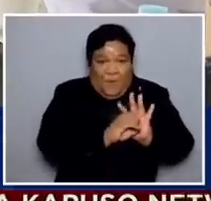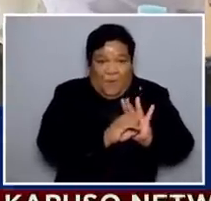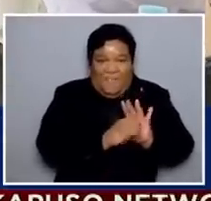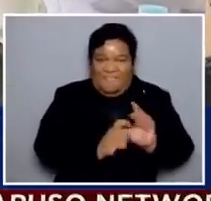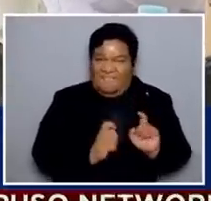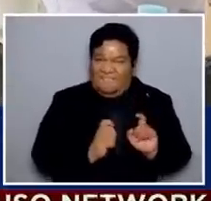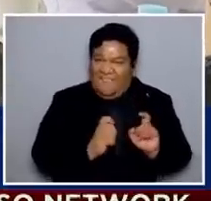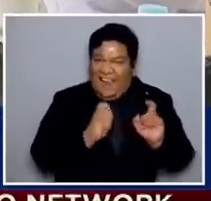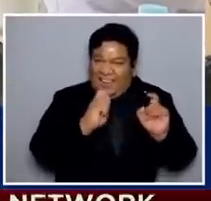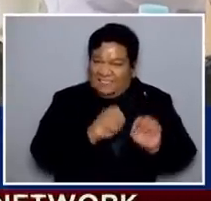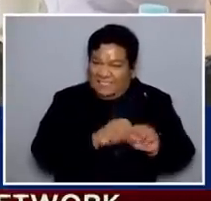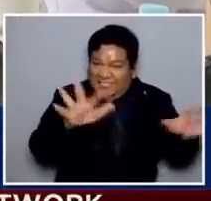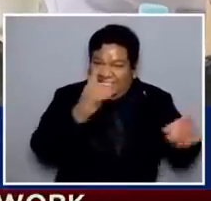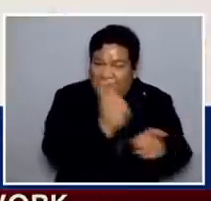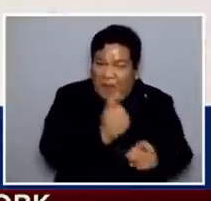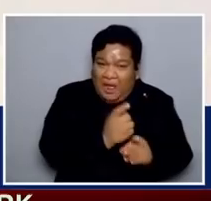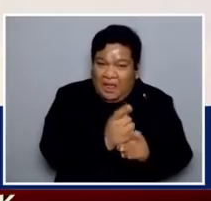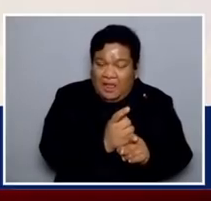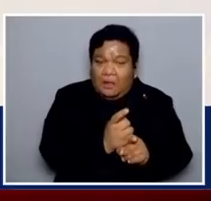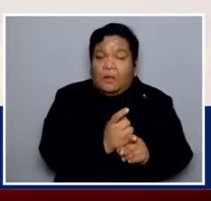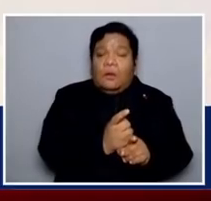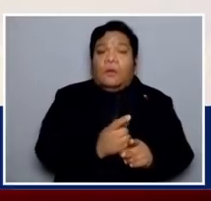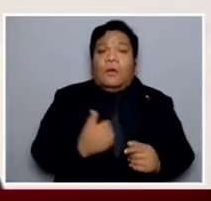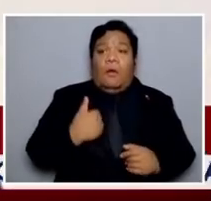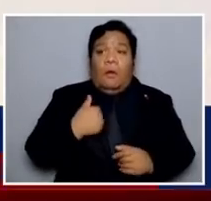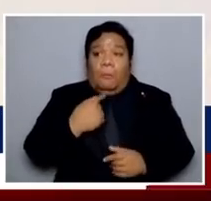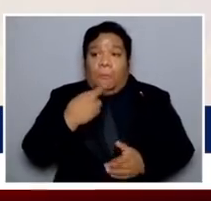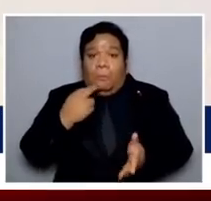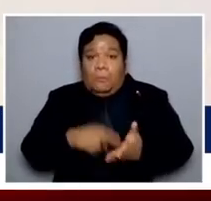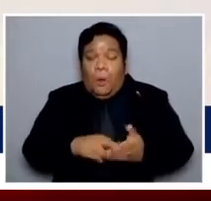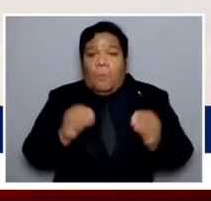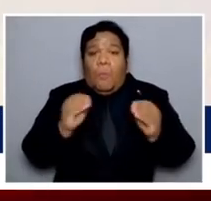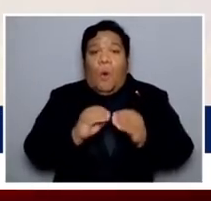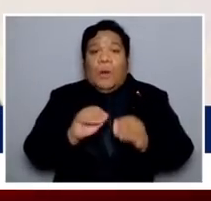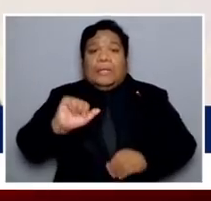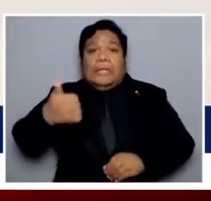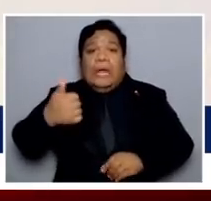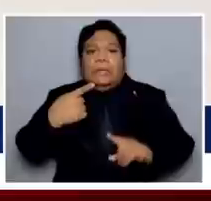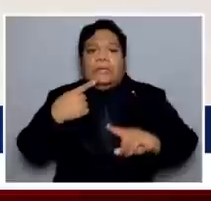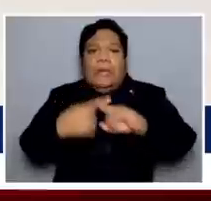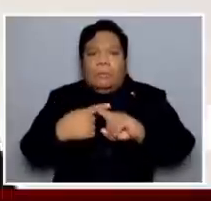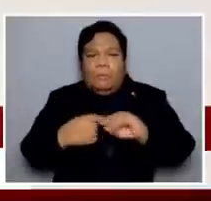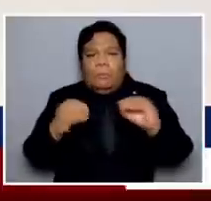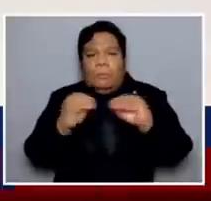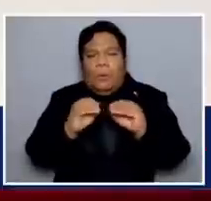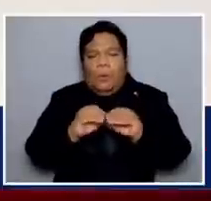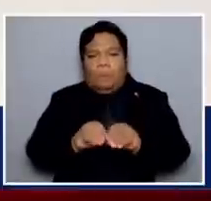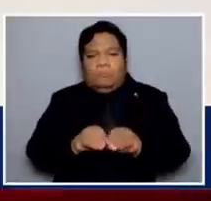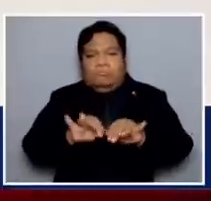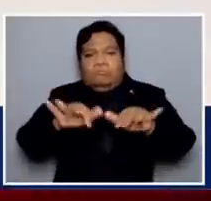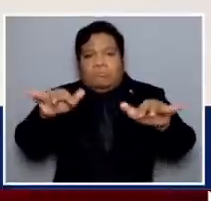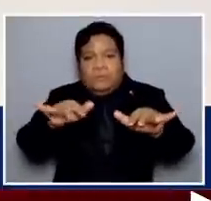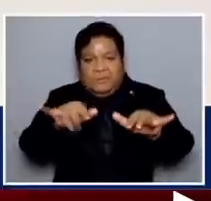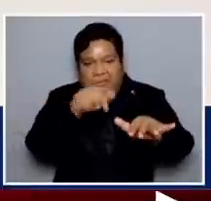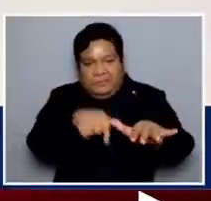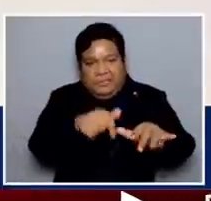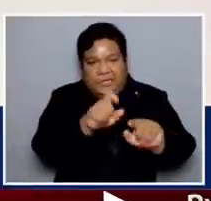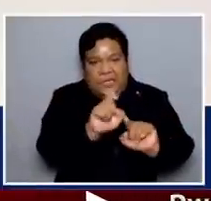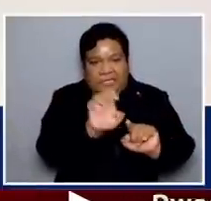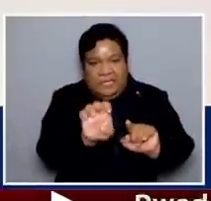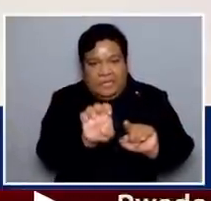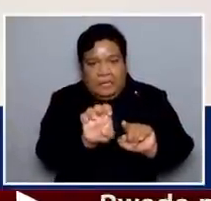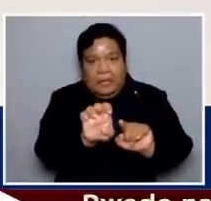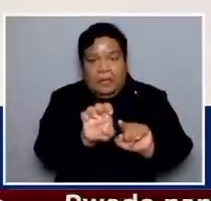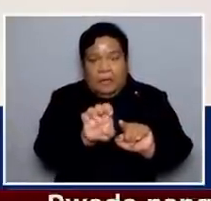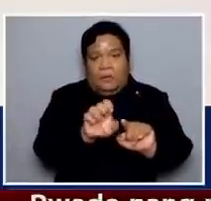sakit. Ang nare-report, 10 times faster. Naman. Yes, oo. So ibig sabihin talagang masyadong